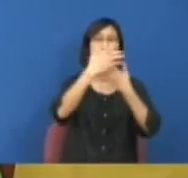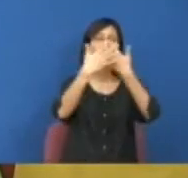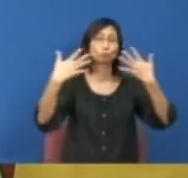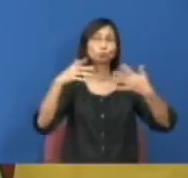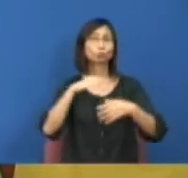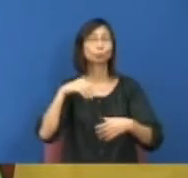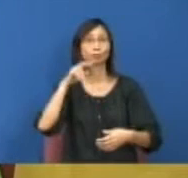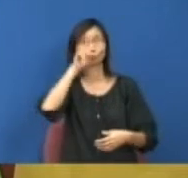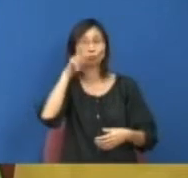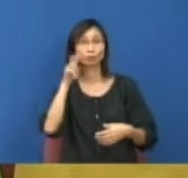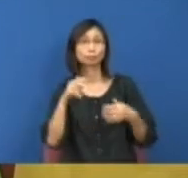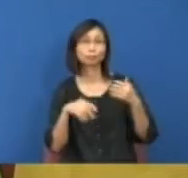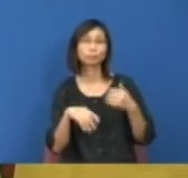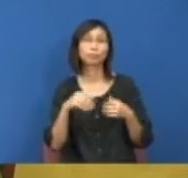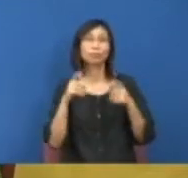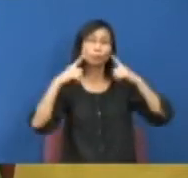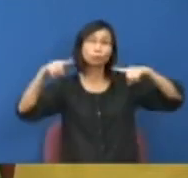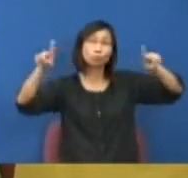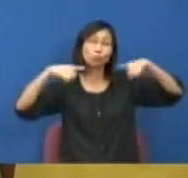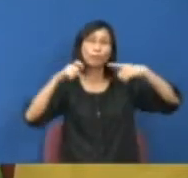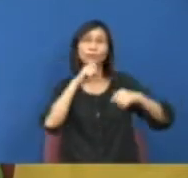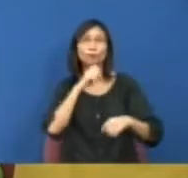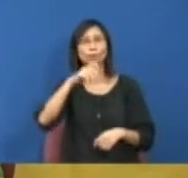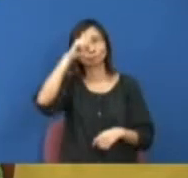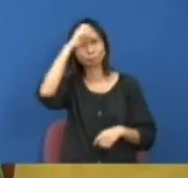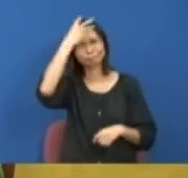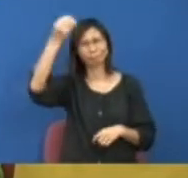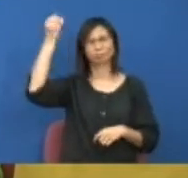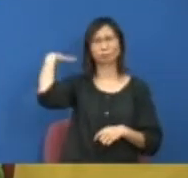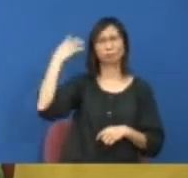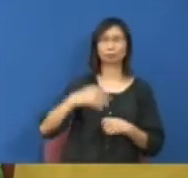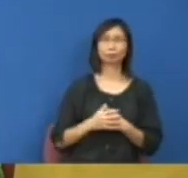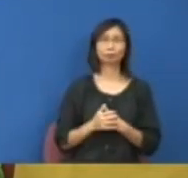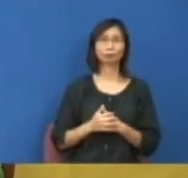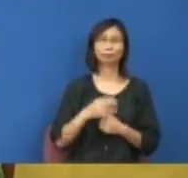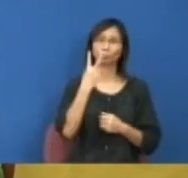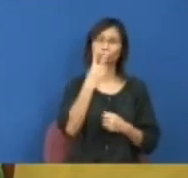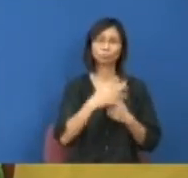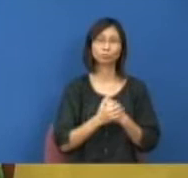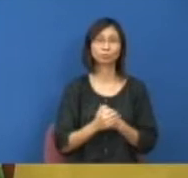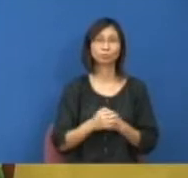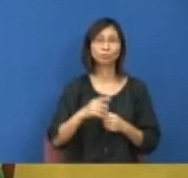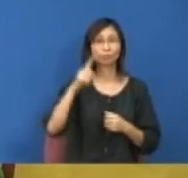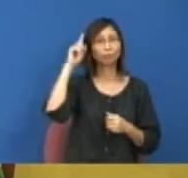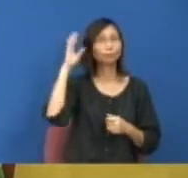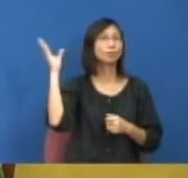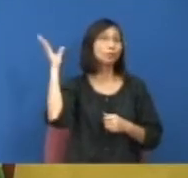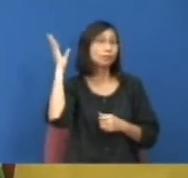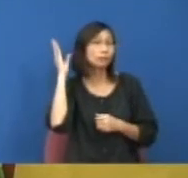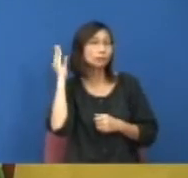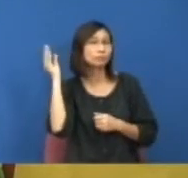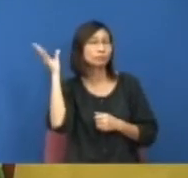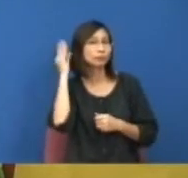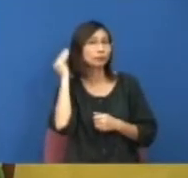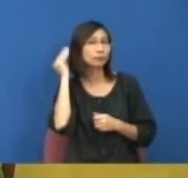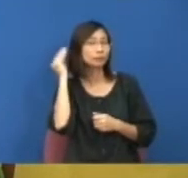歌。歌名就暫時唔記得啦，咁記得我會再講啦。咁其中一首即係我就係記得 Do you hear the people sing the